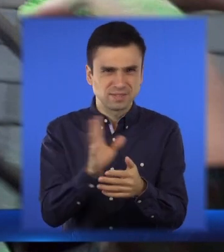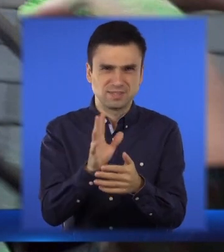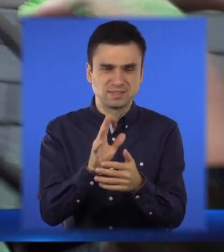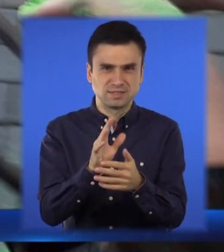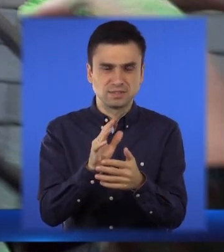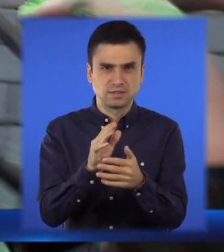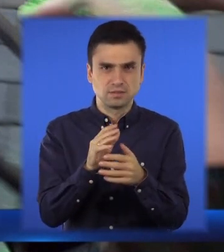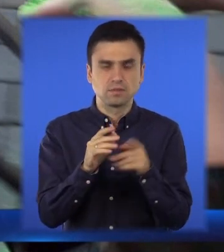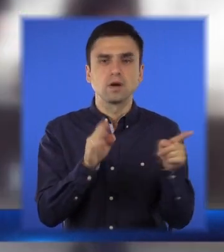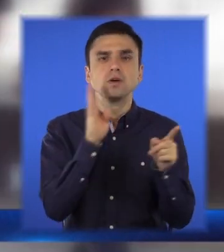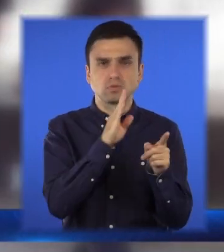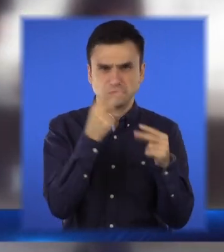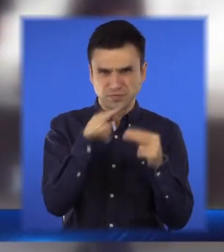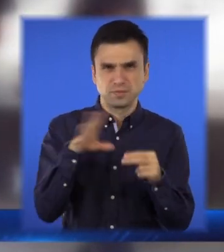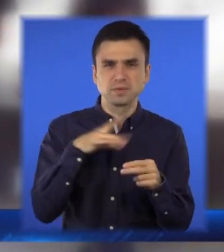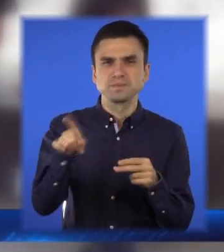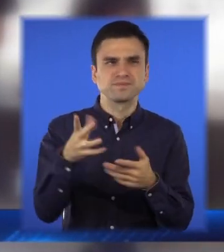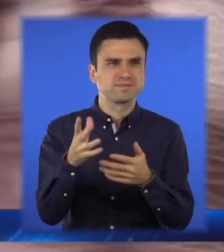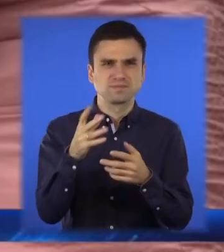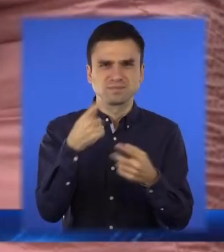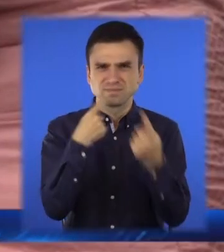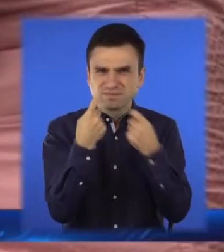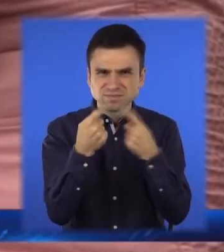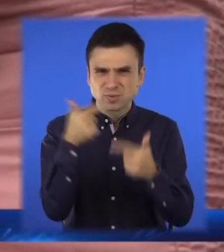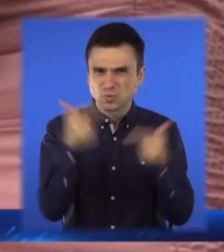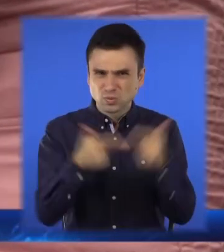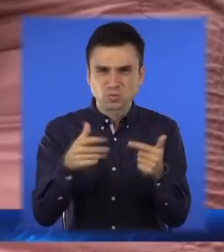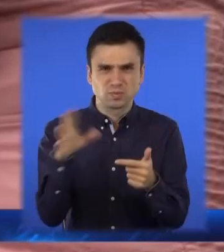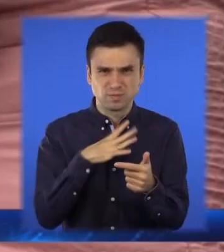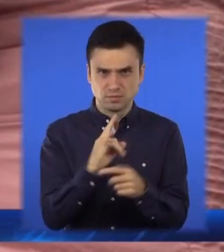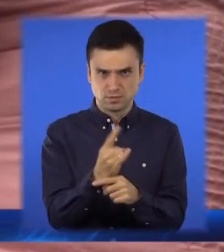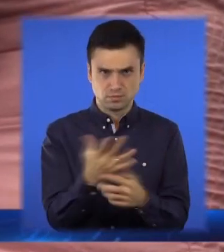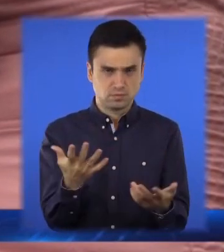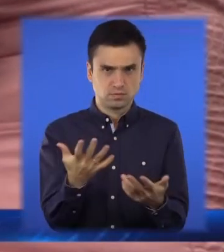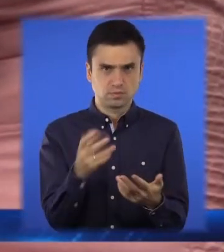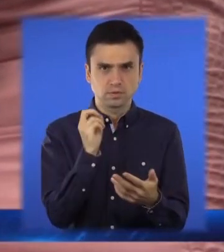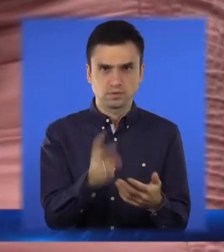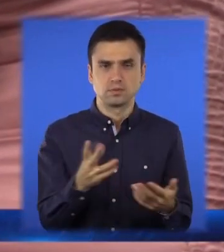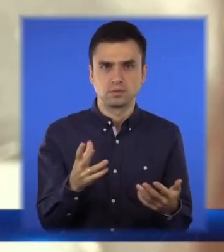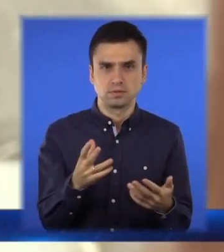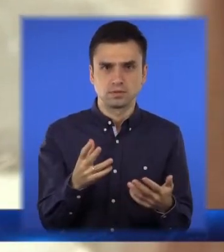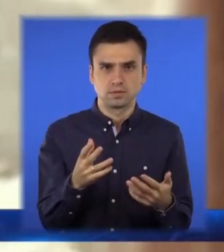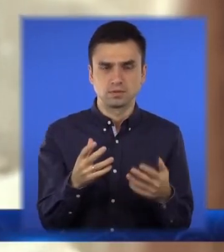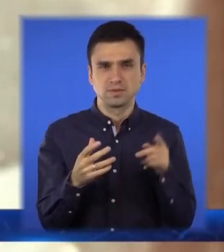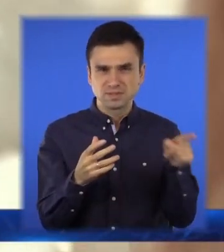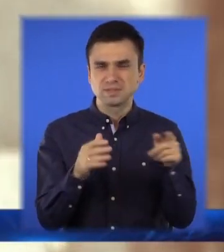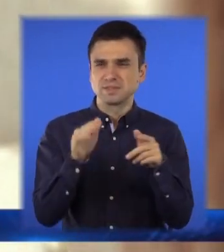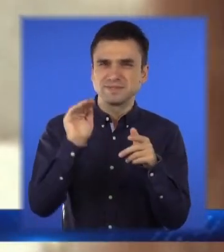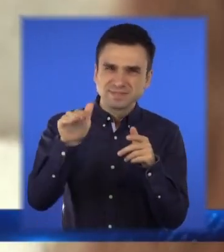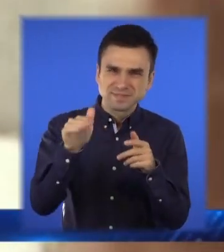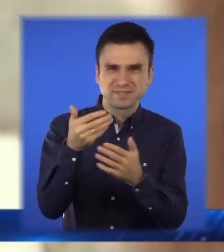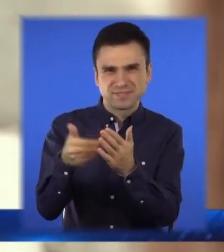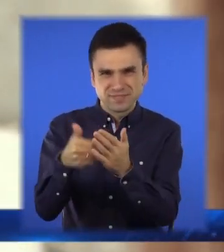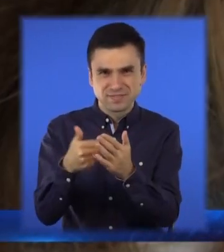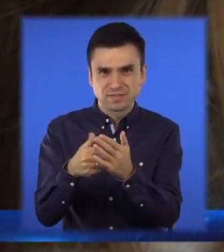облаяла нецензурною лексикою та ще й відштовхнула. Як зазначив свідок, вона намагалась сфотографувати обличчя